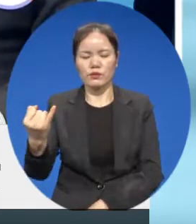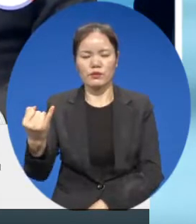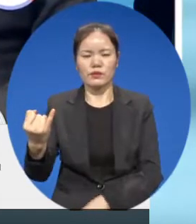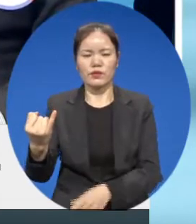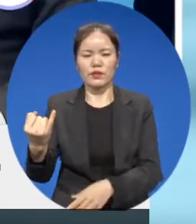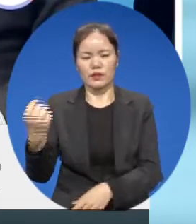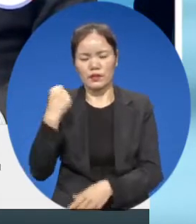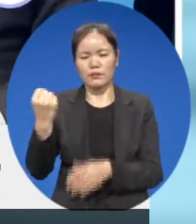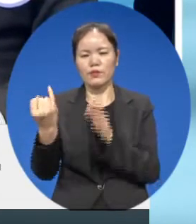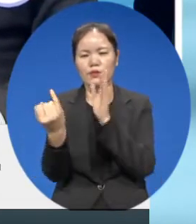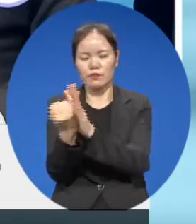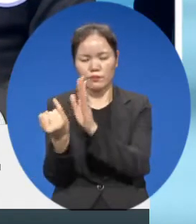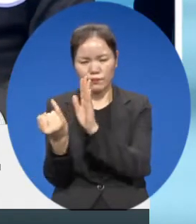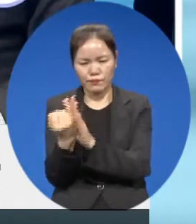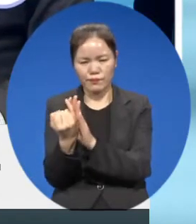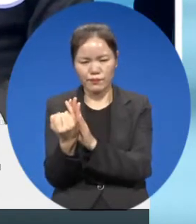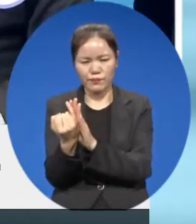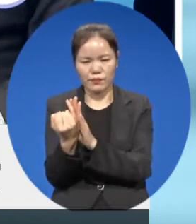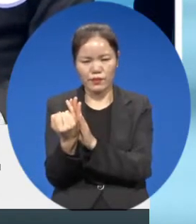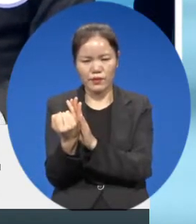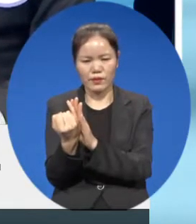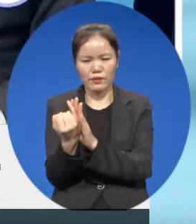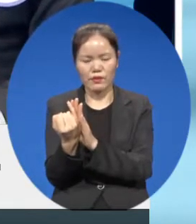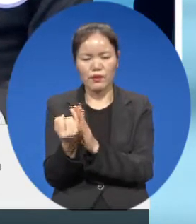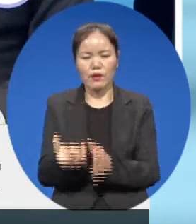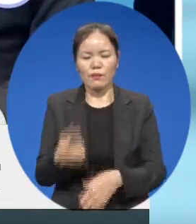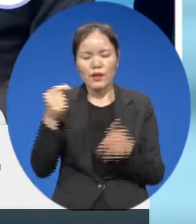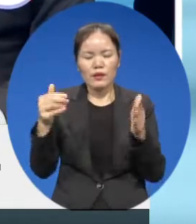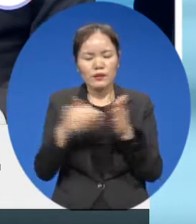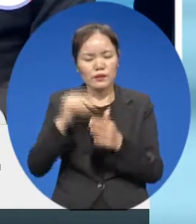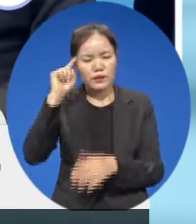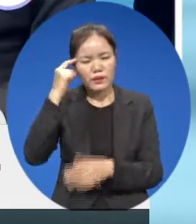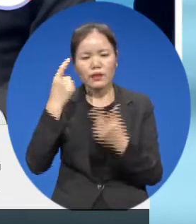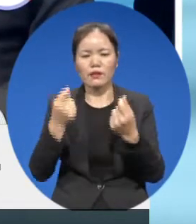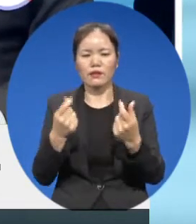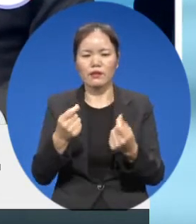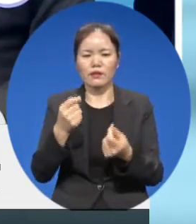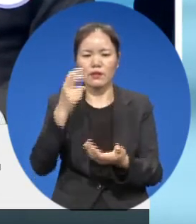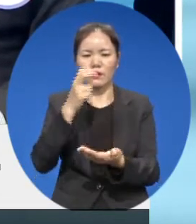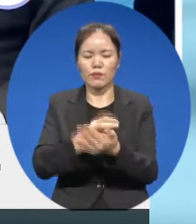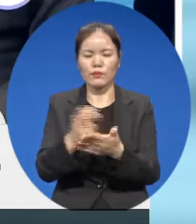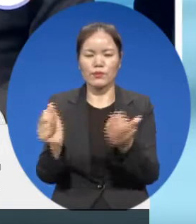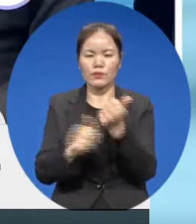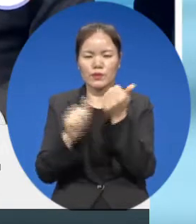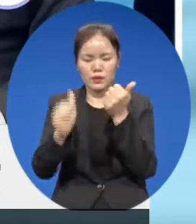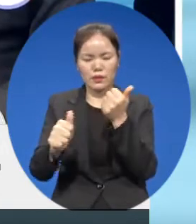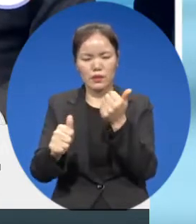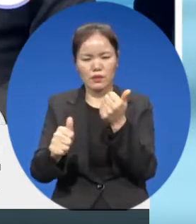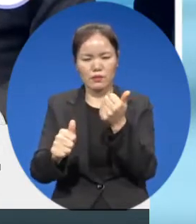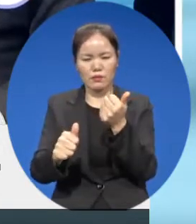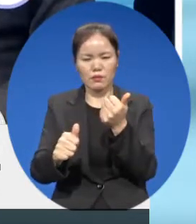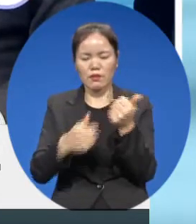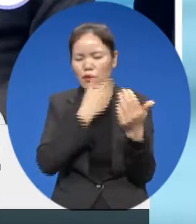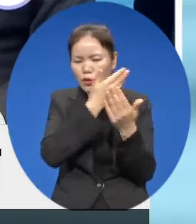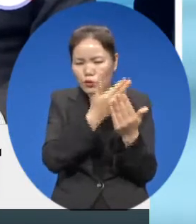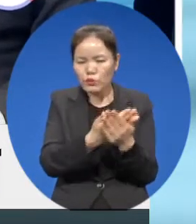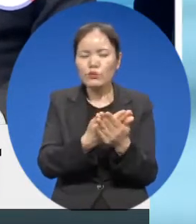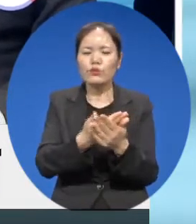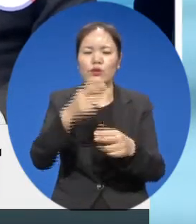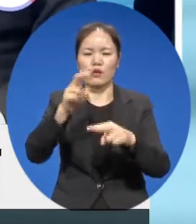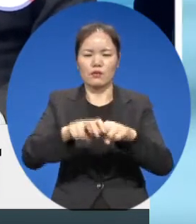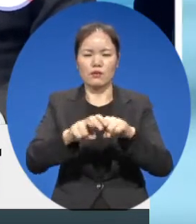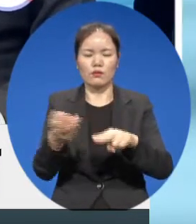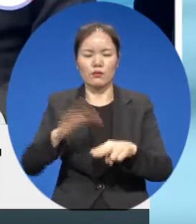본인의 의지를 천명한 것을 해석이 됩니다 저는 법무 차가 굉장히 중요한 자리인데 번개 글에 콩 구워 먹듯이 하루만에